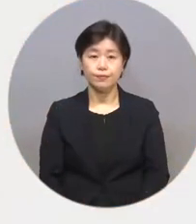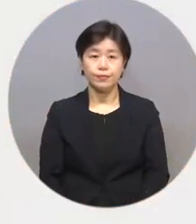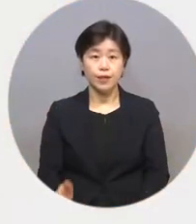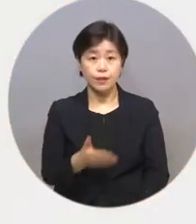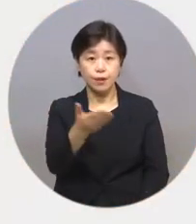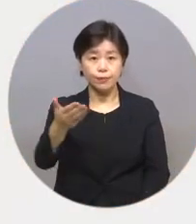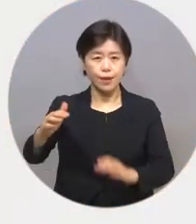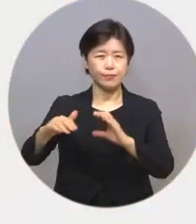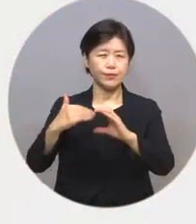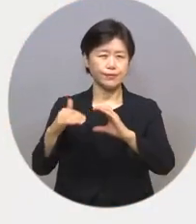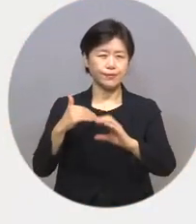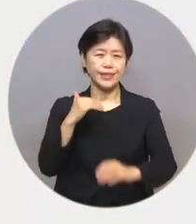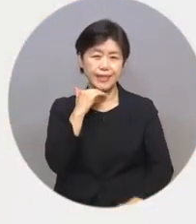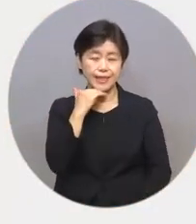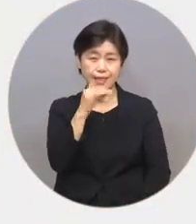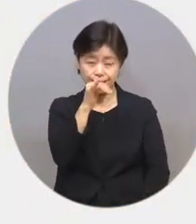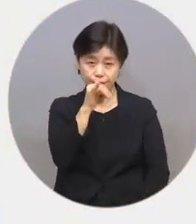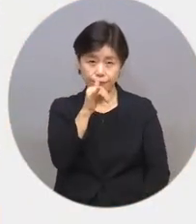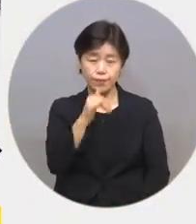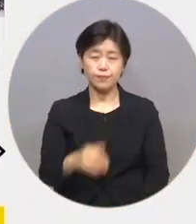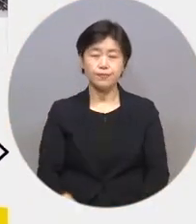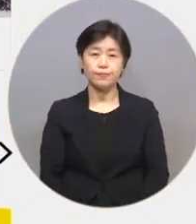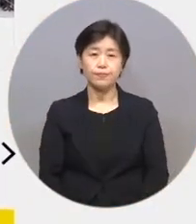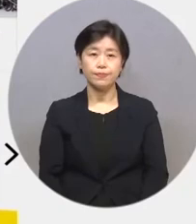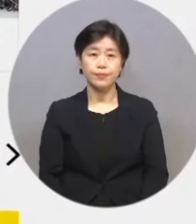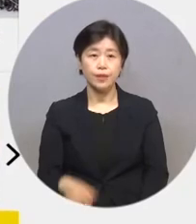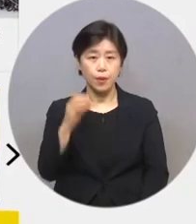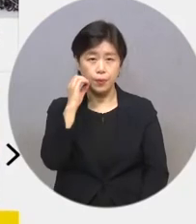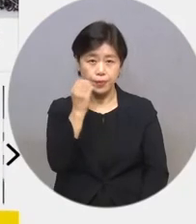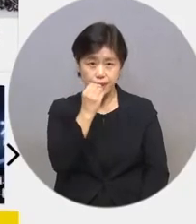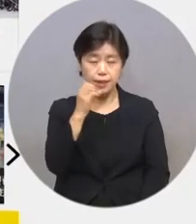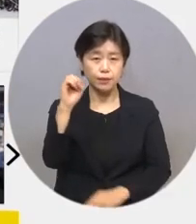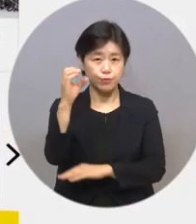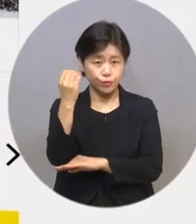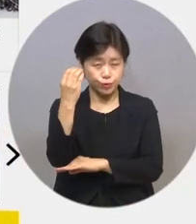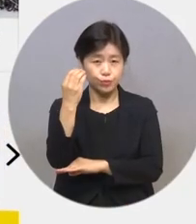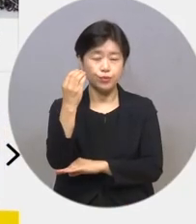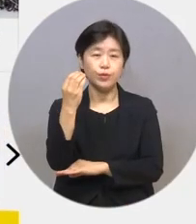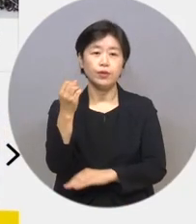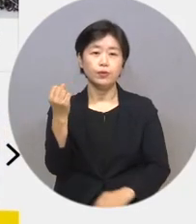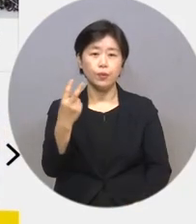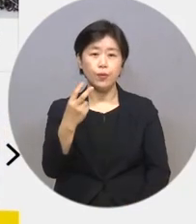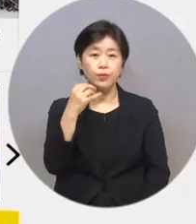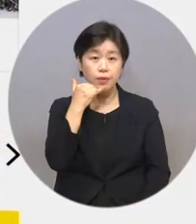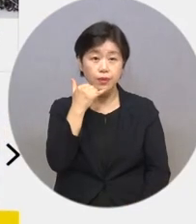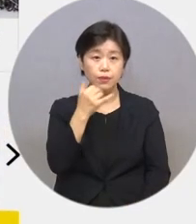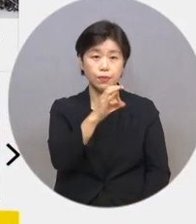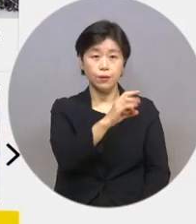시청자 여러분의 제보를 기다립니다 웰페어뉴스 홈페이지 또는 전자우편 전화번호